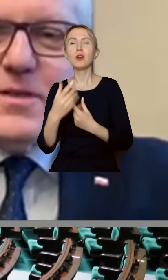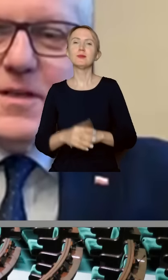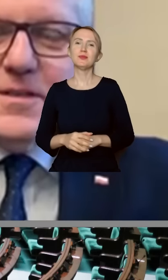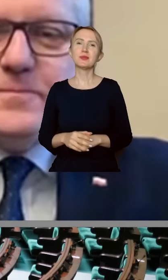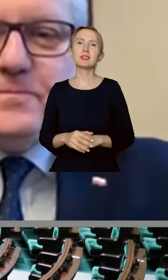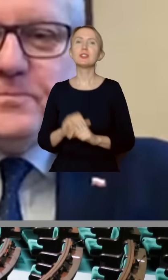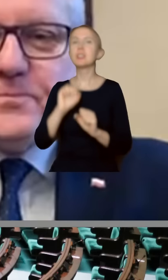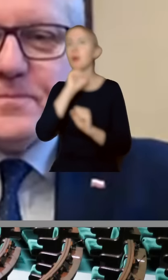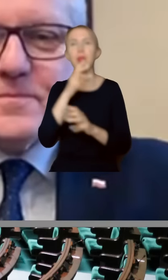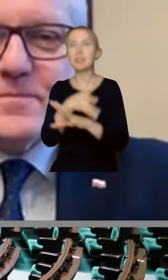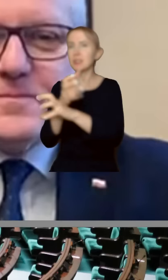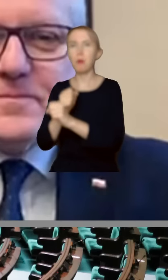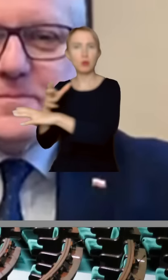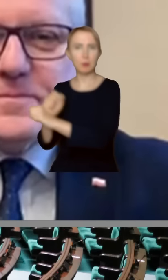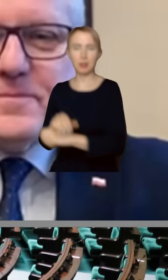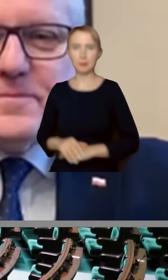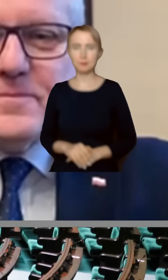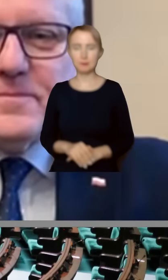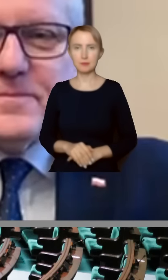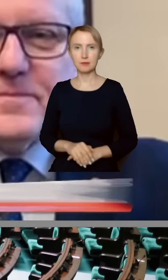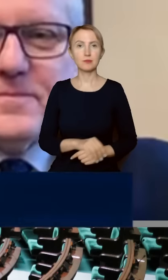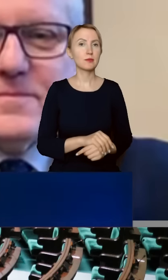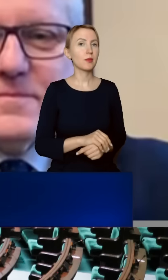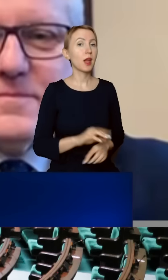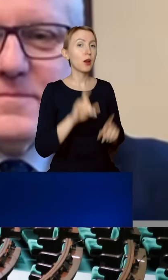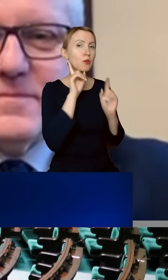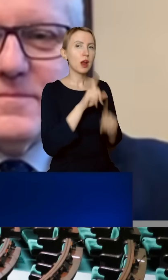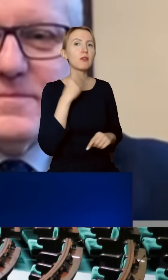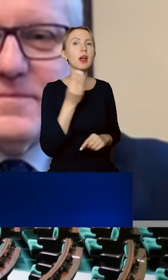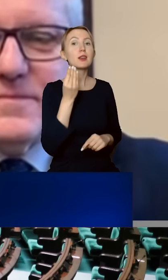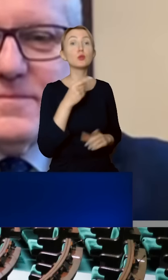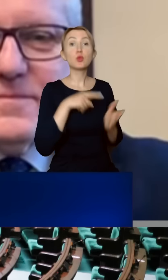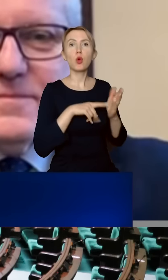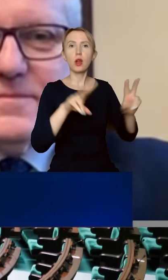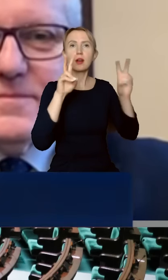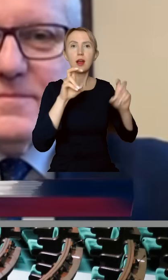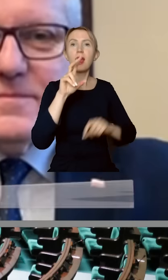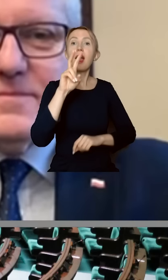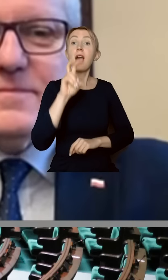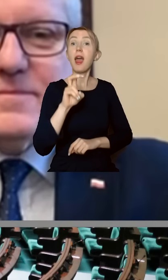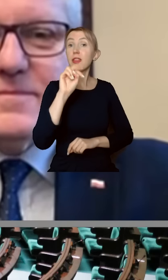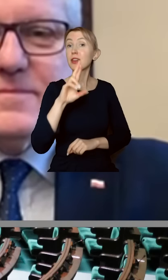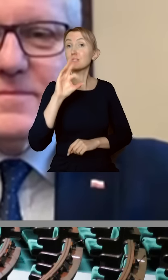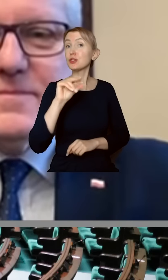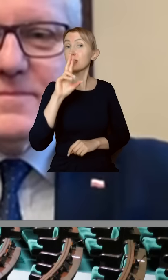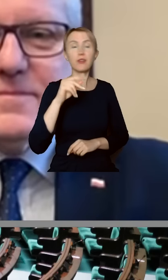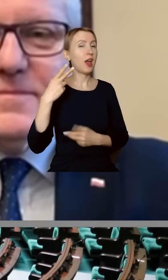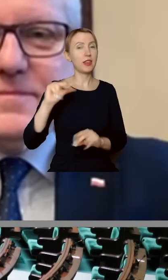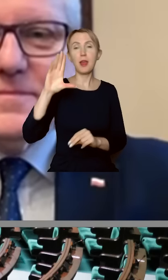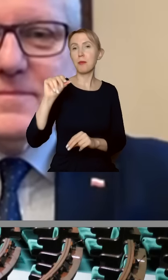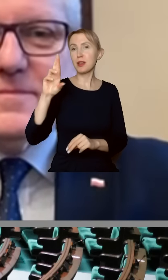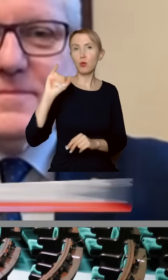nie pozamykali. To prawda. Jeszcze zacytowanie Henryka Sienkiewicza, nie Bartłomieja, nie